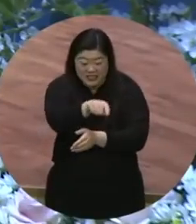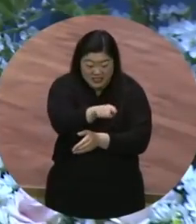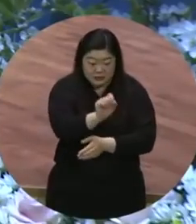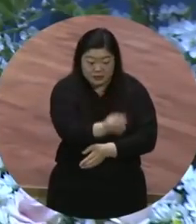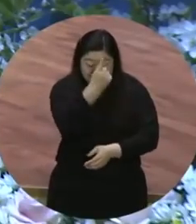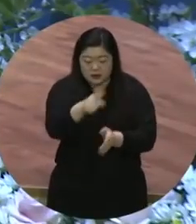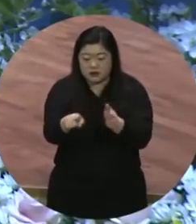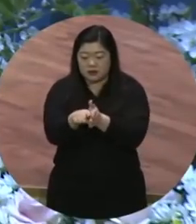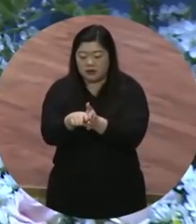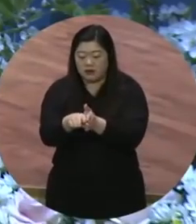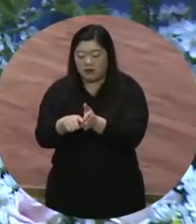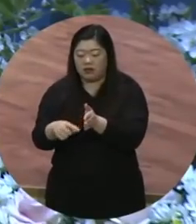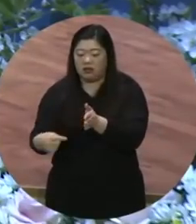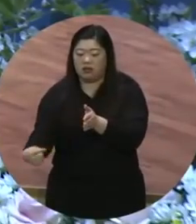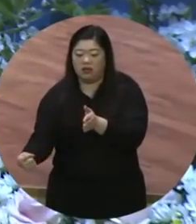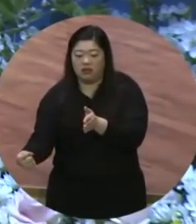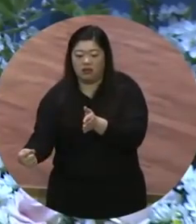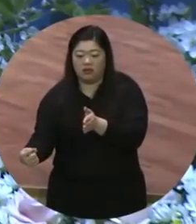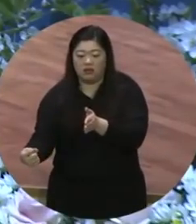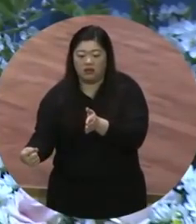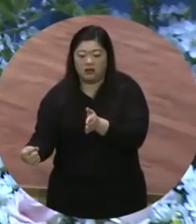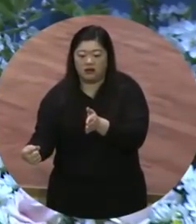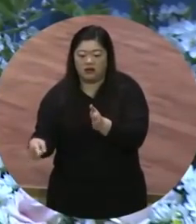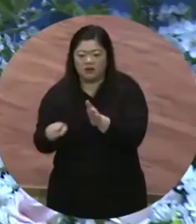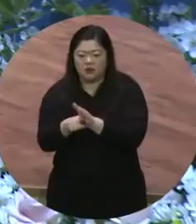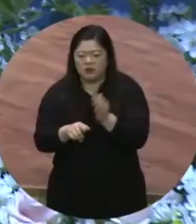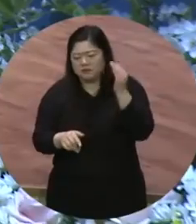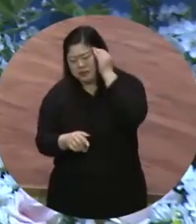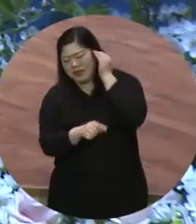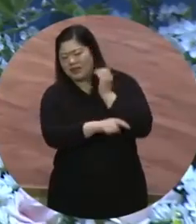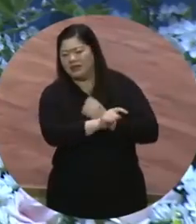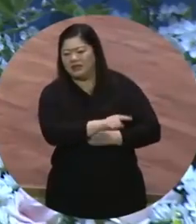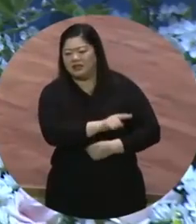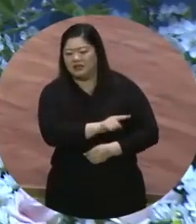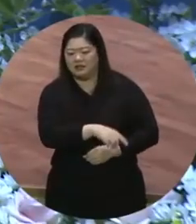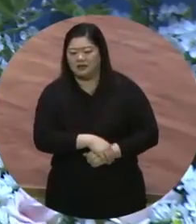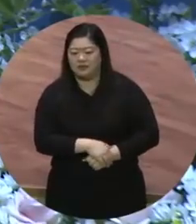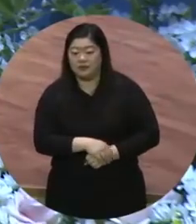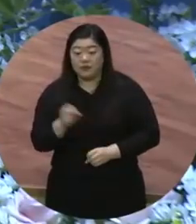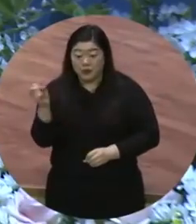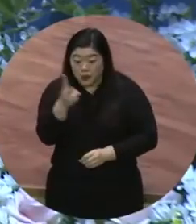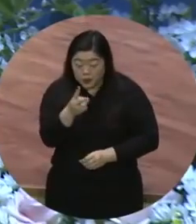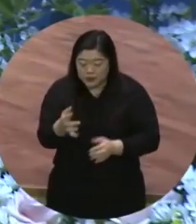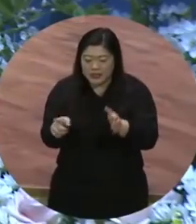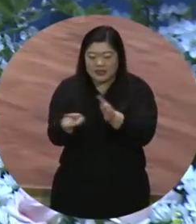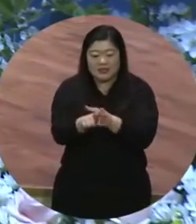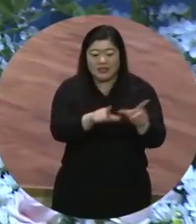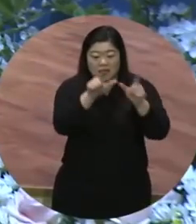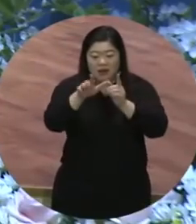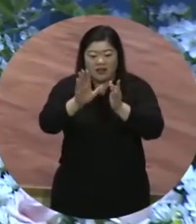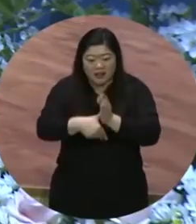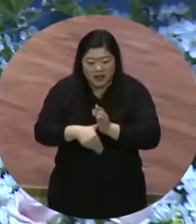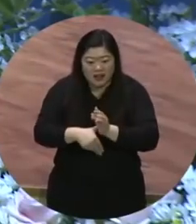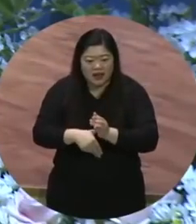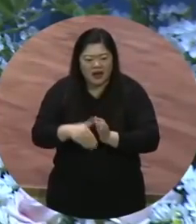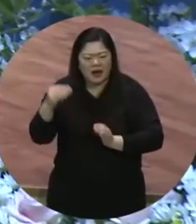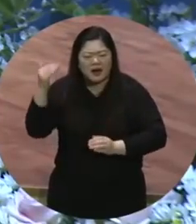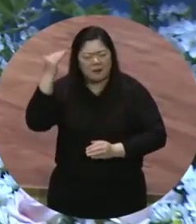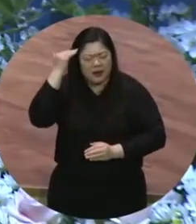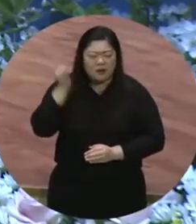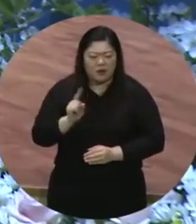우리가 새 사람으로 변화된 삶을 사는데 걸림돌이 되는 것이 옛털입니다. 옛털. 옛날 가졌던